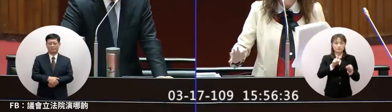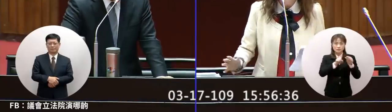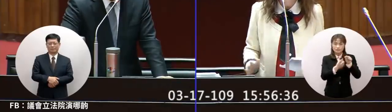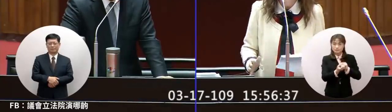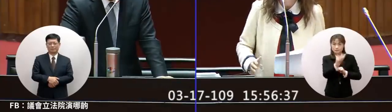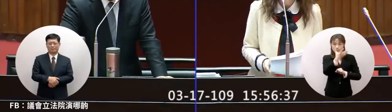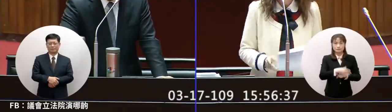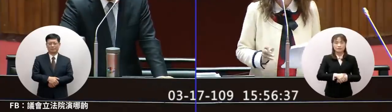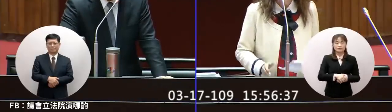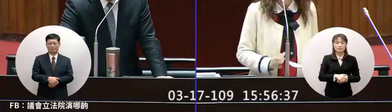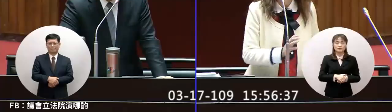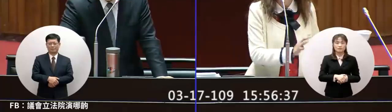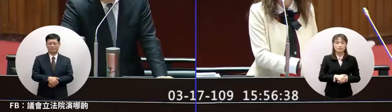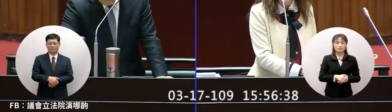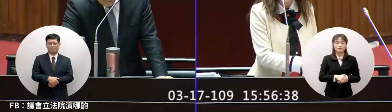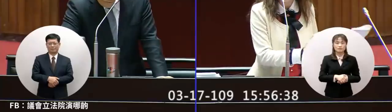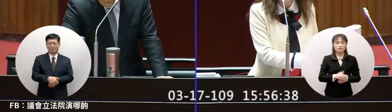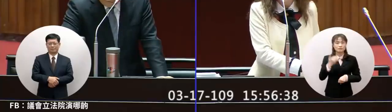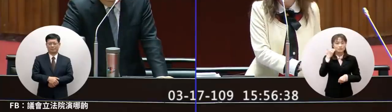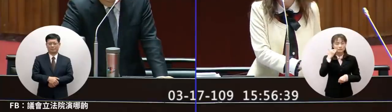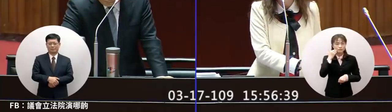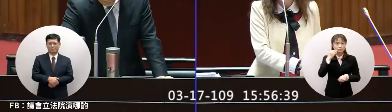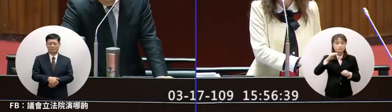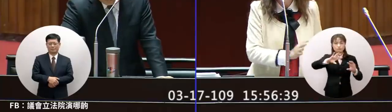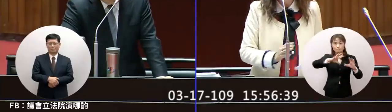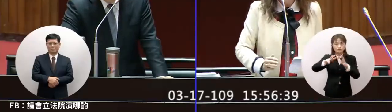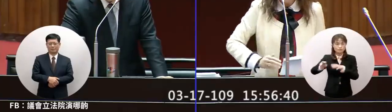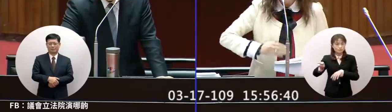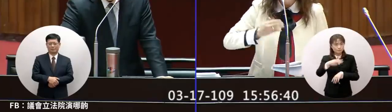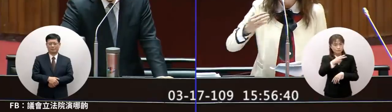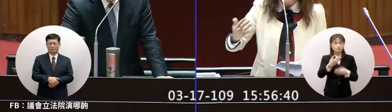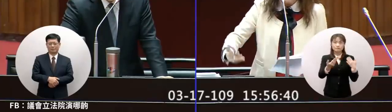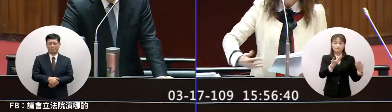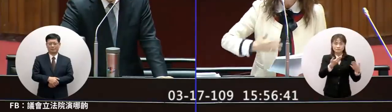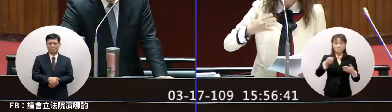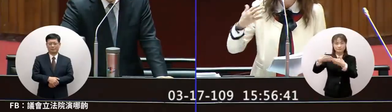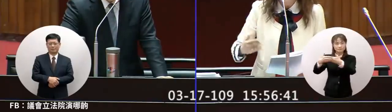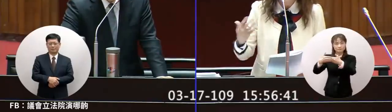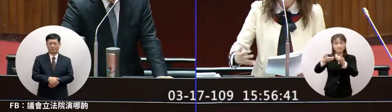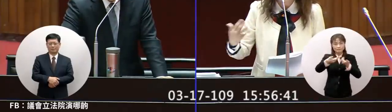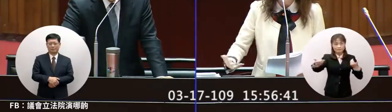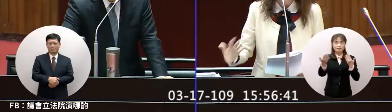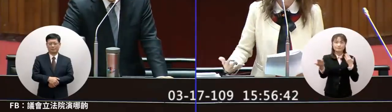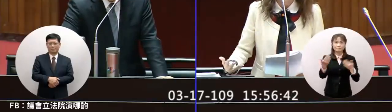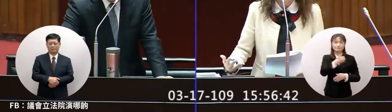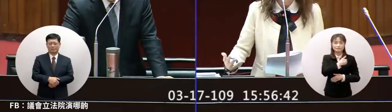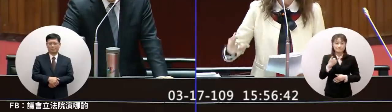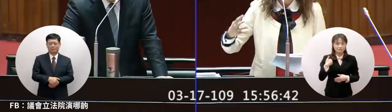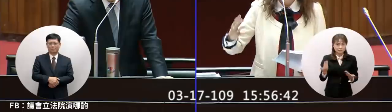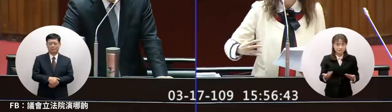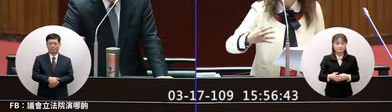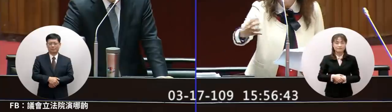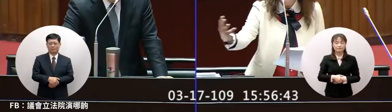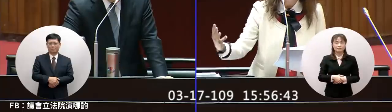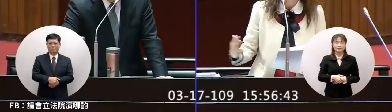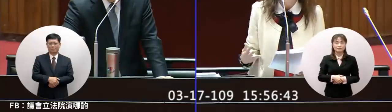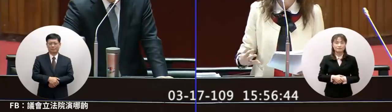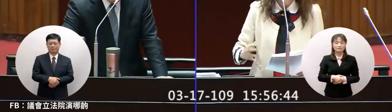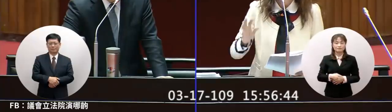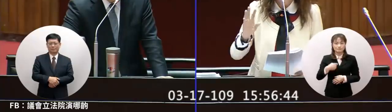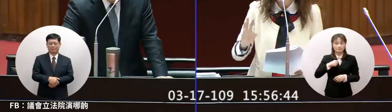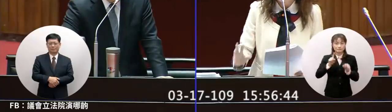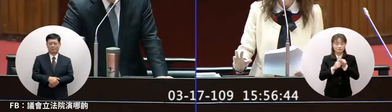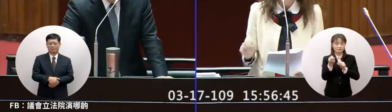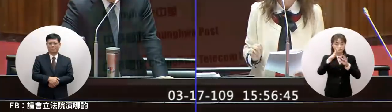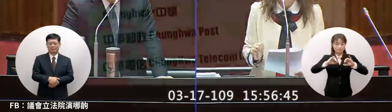阵，伫国际上是不是就有别于 China， 会当予咱这个中华民国伫国际